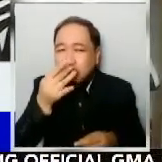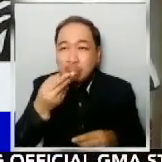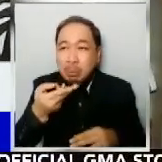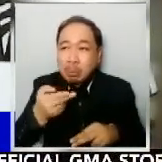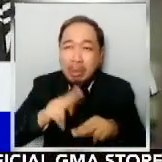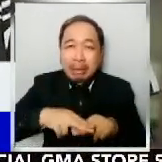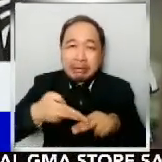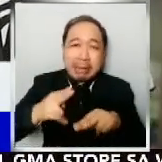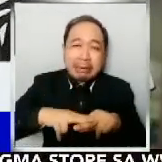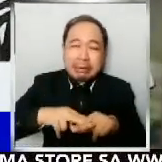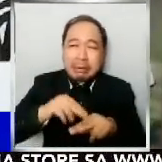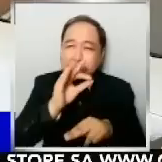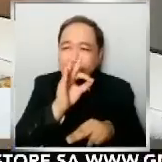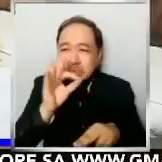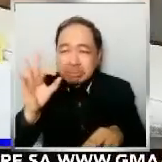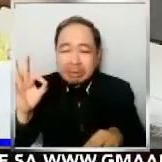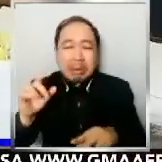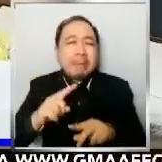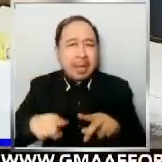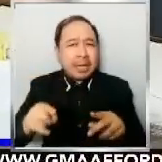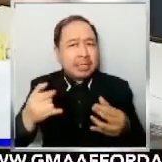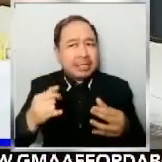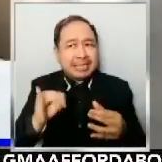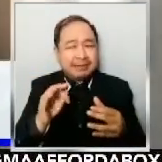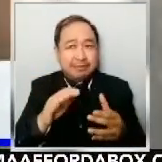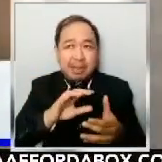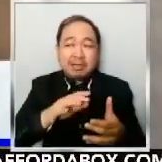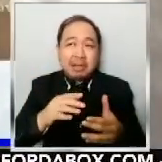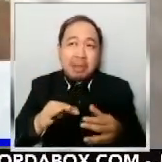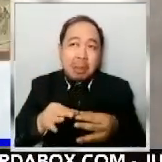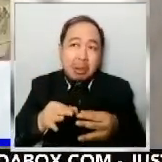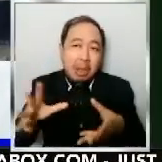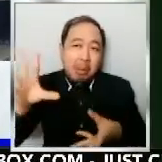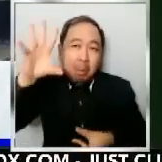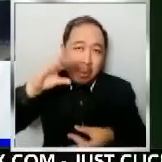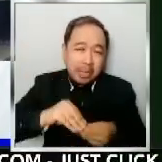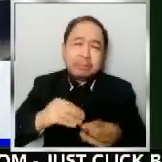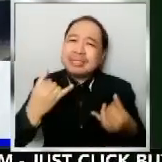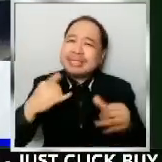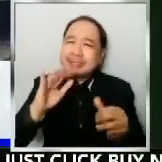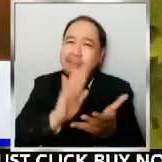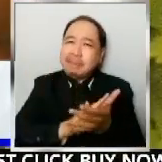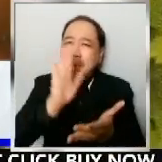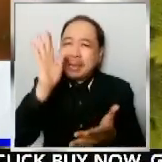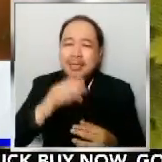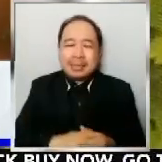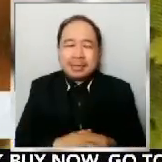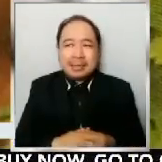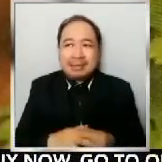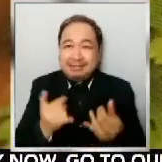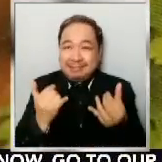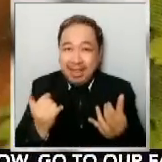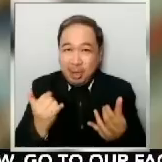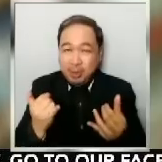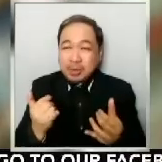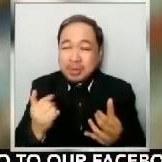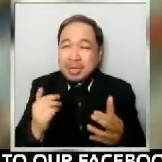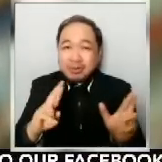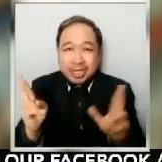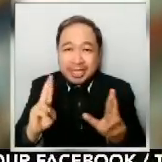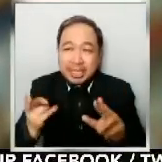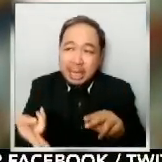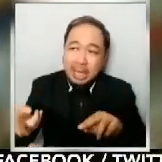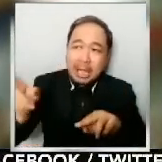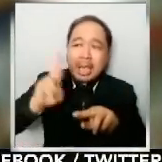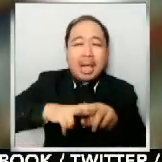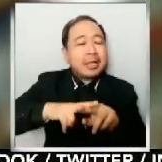yon. Hindi ka makakatipid. Paano pa kaya ngayong nakaamba rin magmahal ang ilang brand ng dilata tulad ng sardinas at meatloaf,